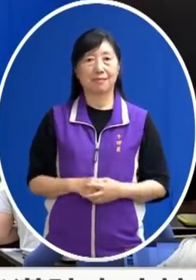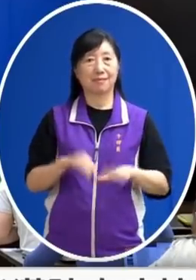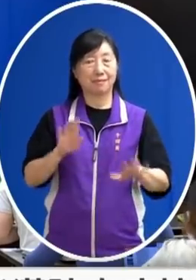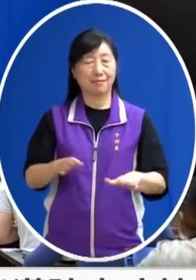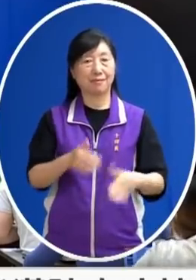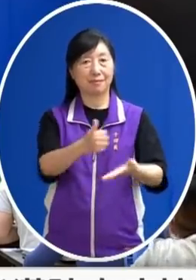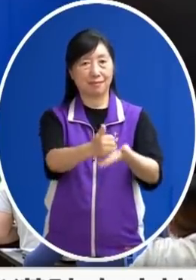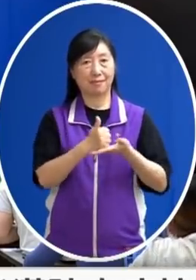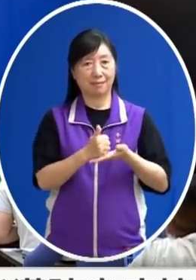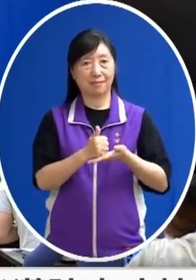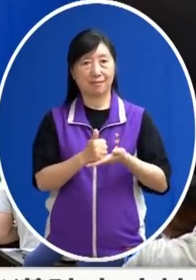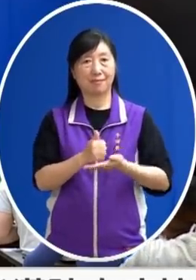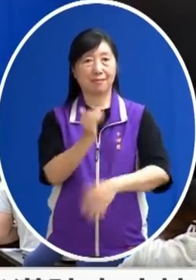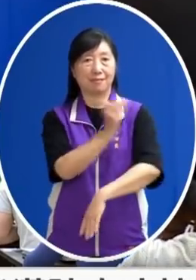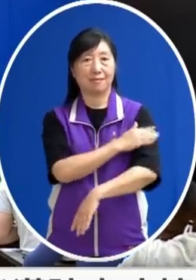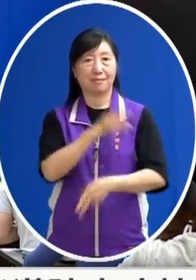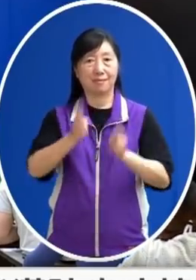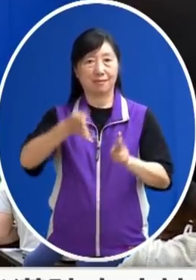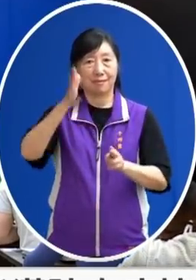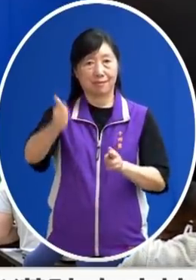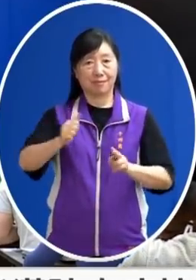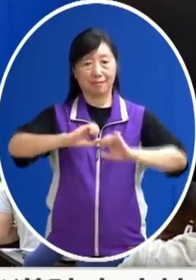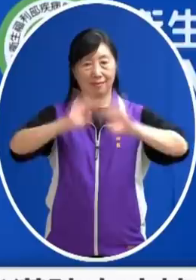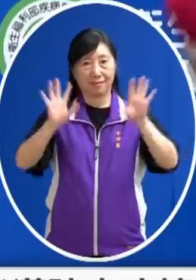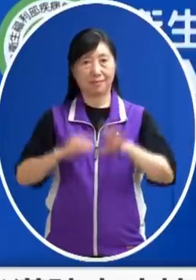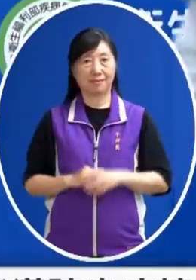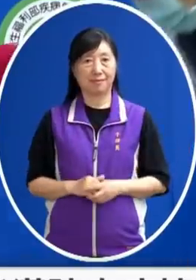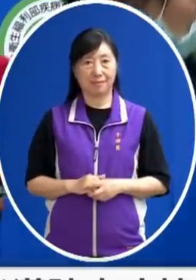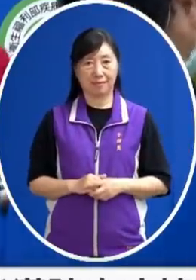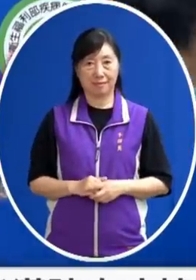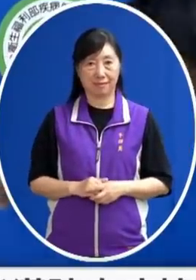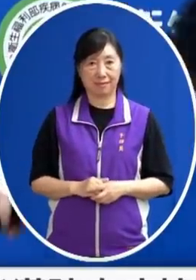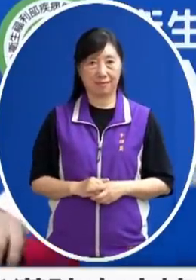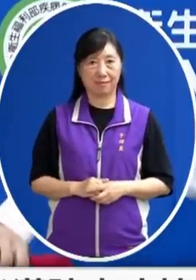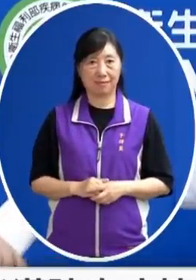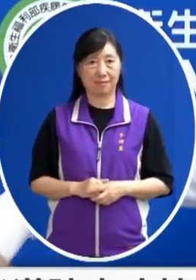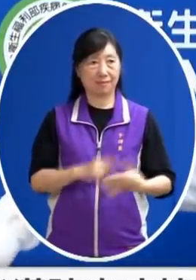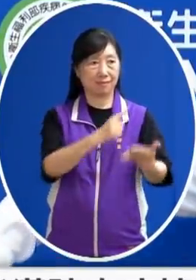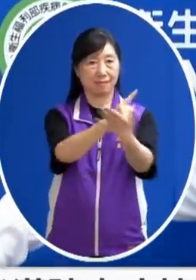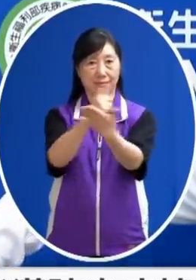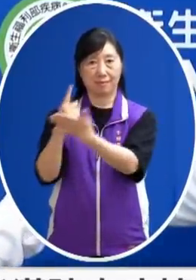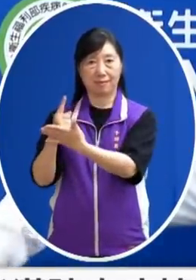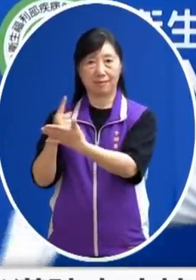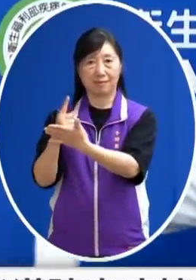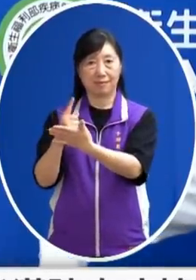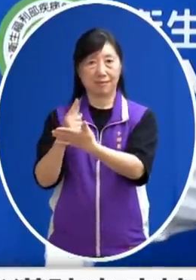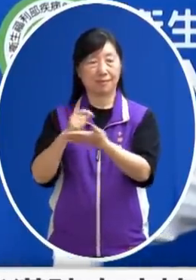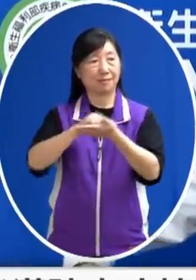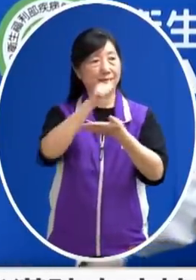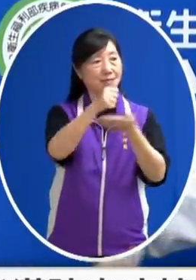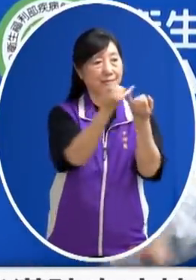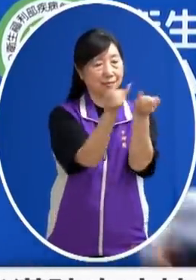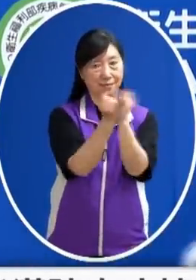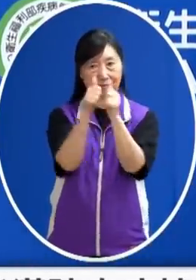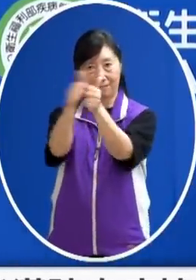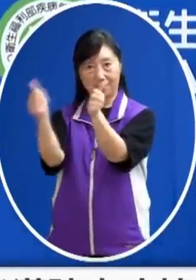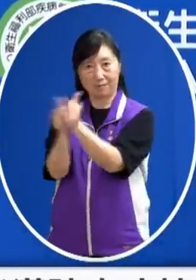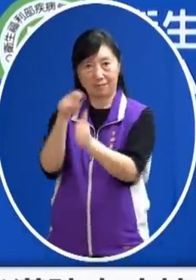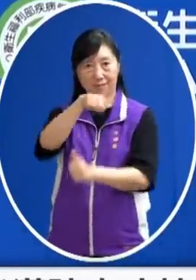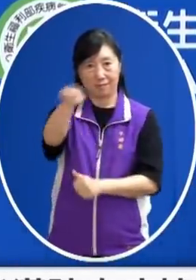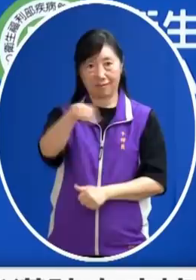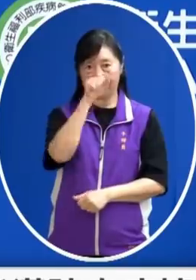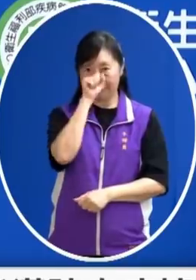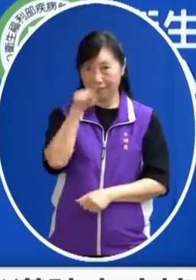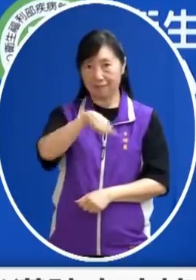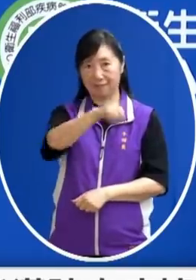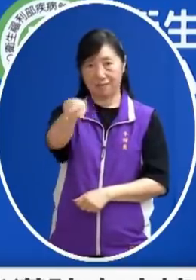大家来报告一下我们一天来的工作进度。 好，各位记者女士先生们，大家好，大家午